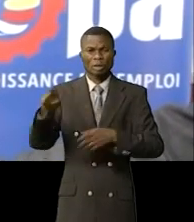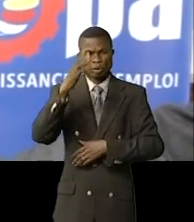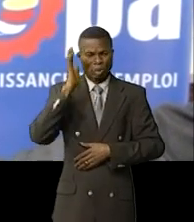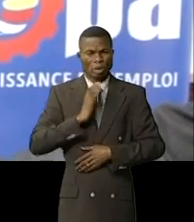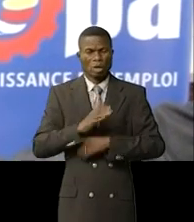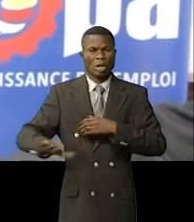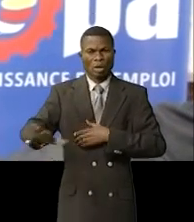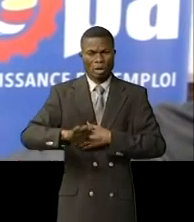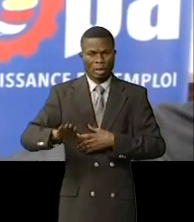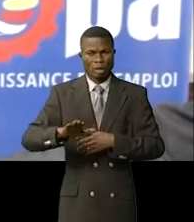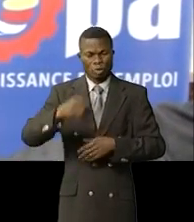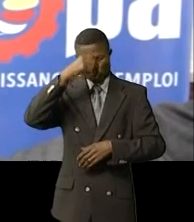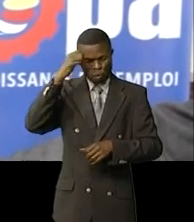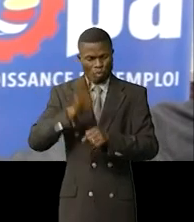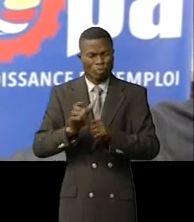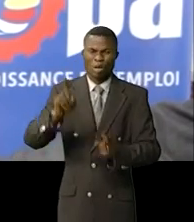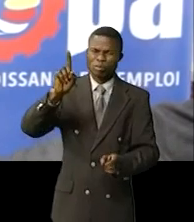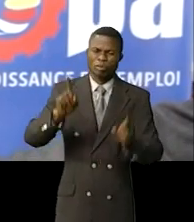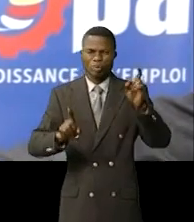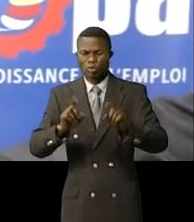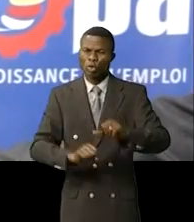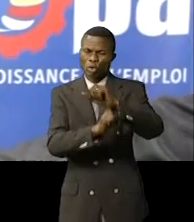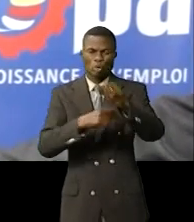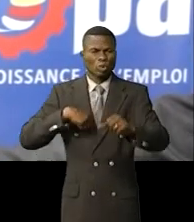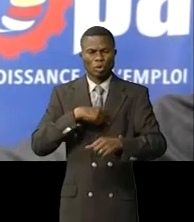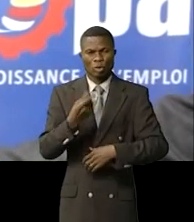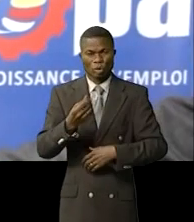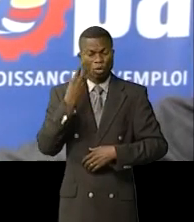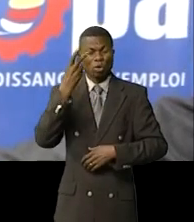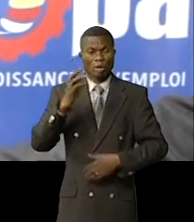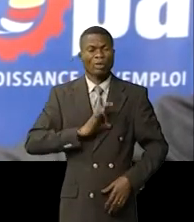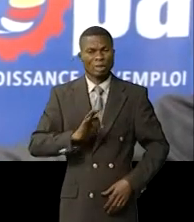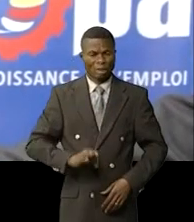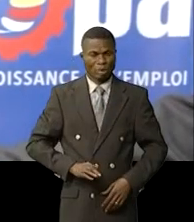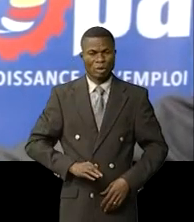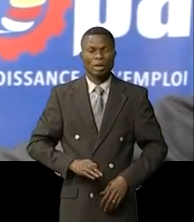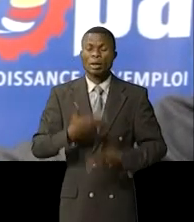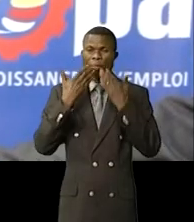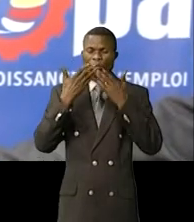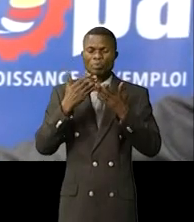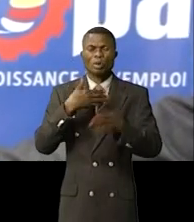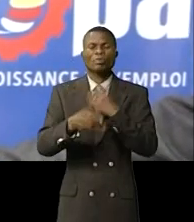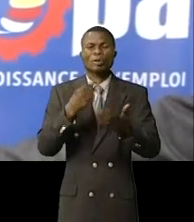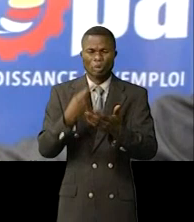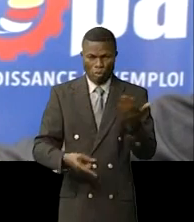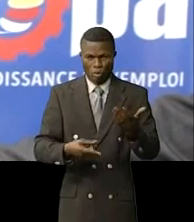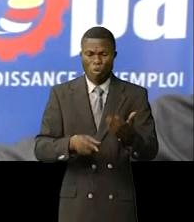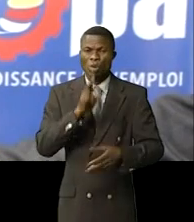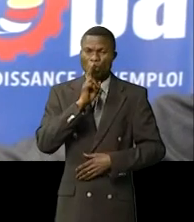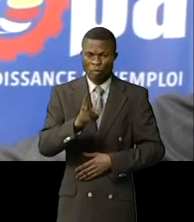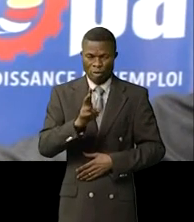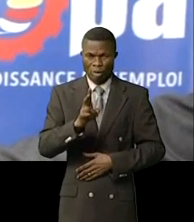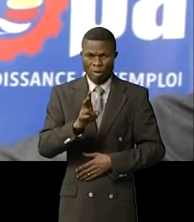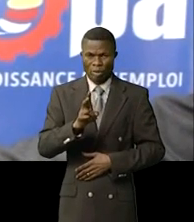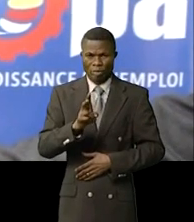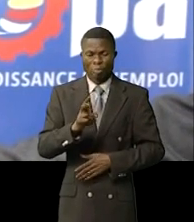pays, c'est vraiment des cas rares d'avoir des accompagnements pareils par rapport à la vision du chef de l'État. Ce que nous pouvons faire, c'est vraiment